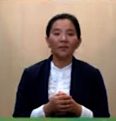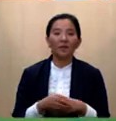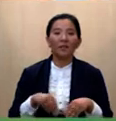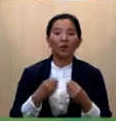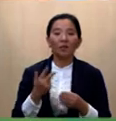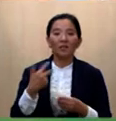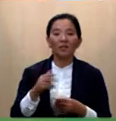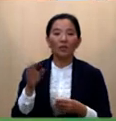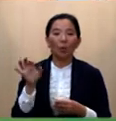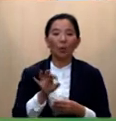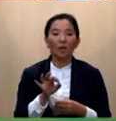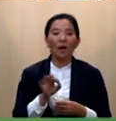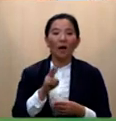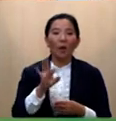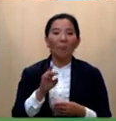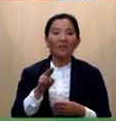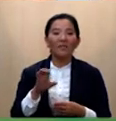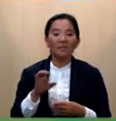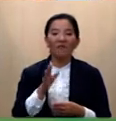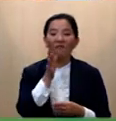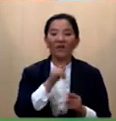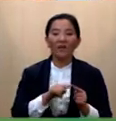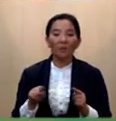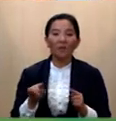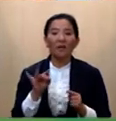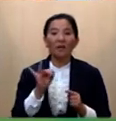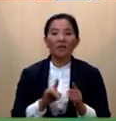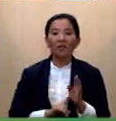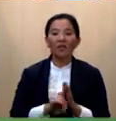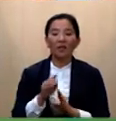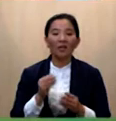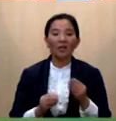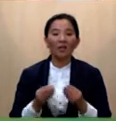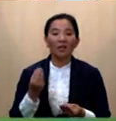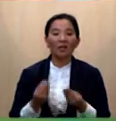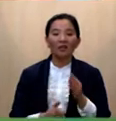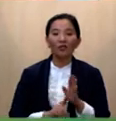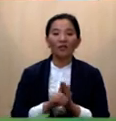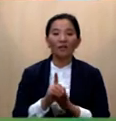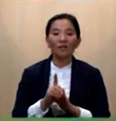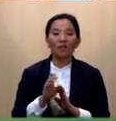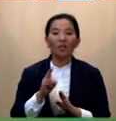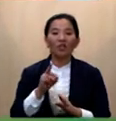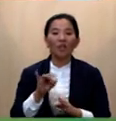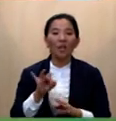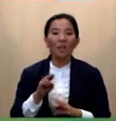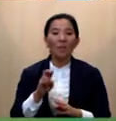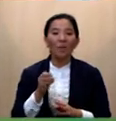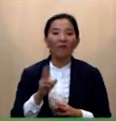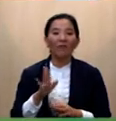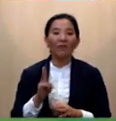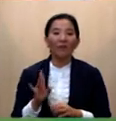30 секунд компенсированного времени. А теперь начало игры. Игра начинается с жеребьевки.